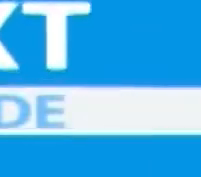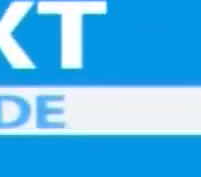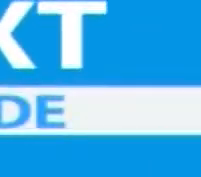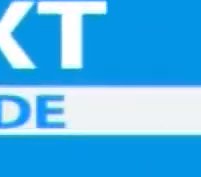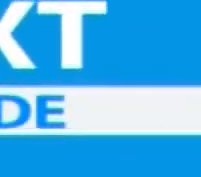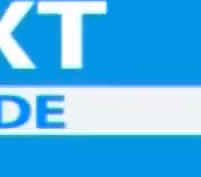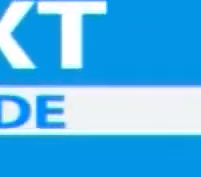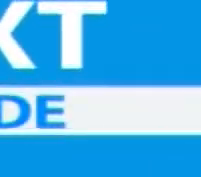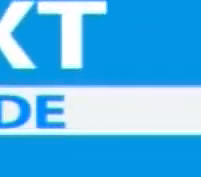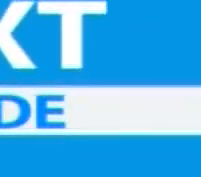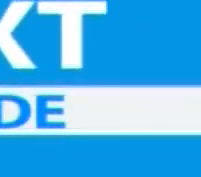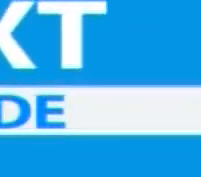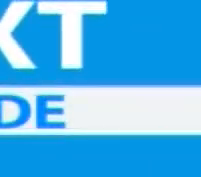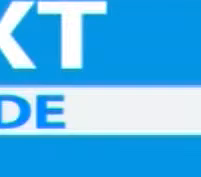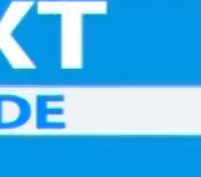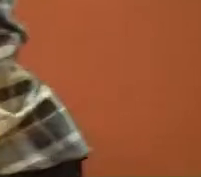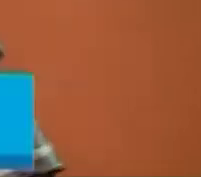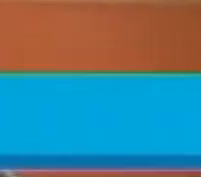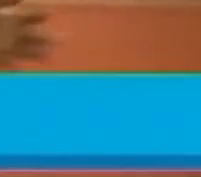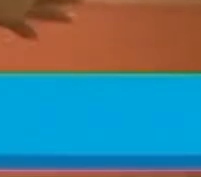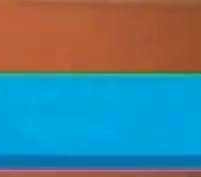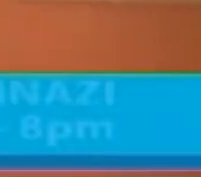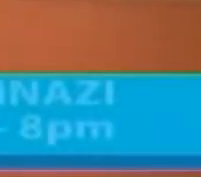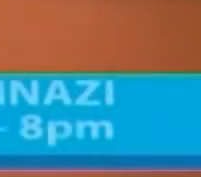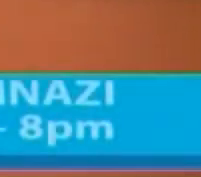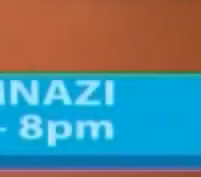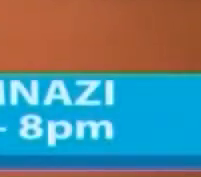episode of